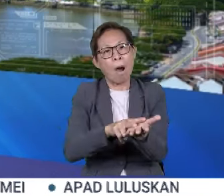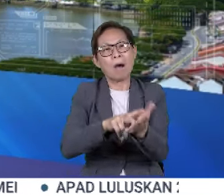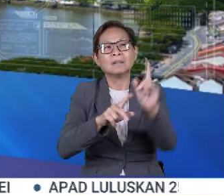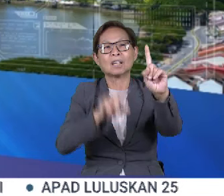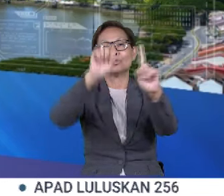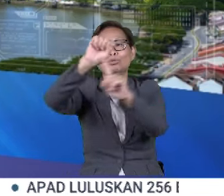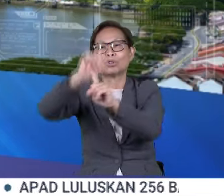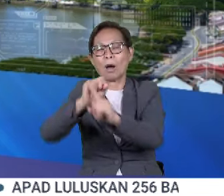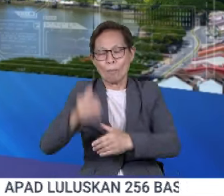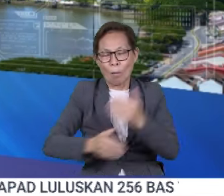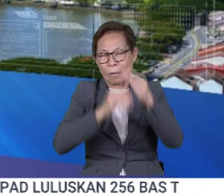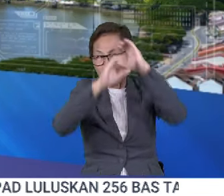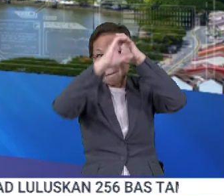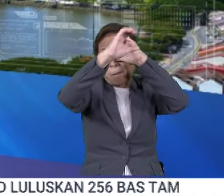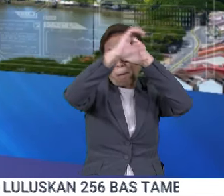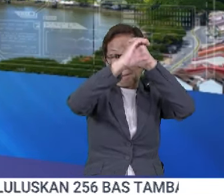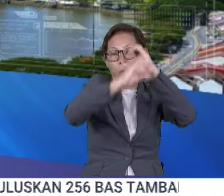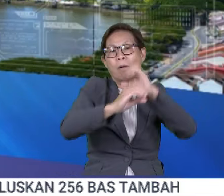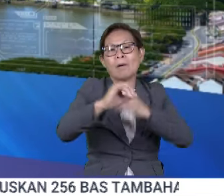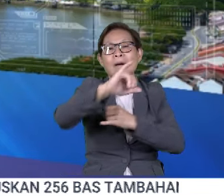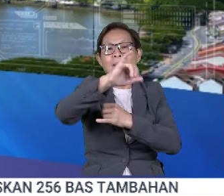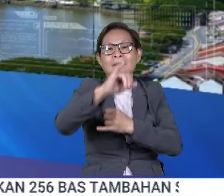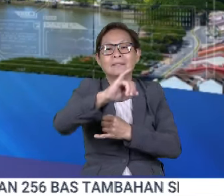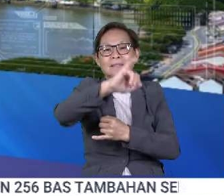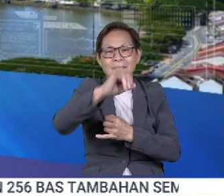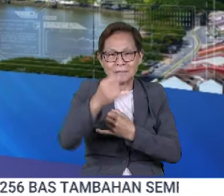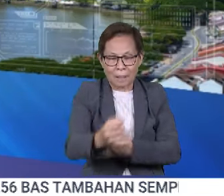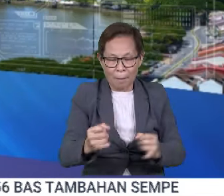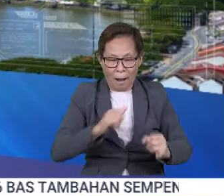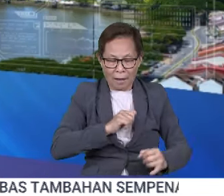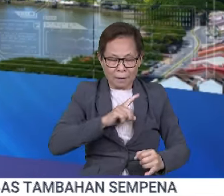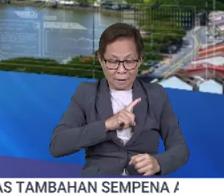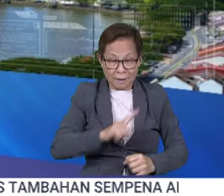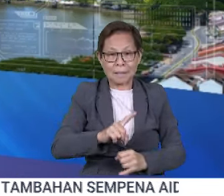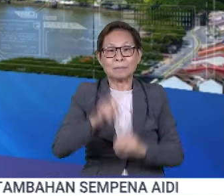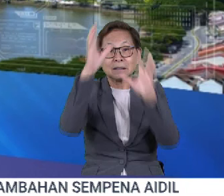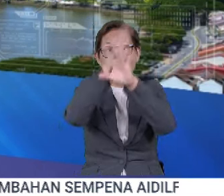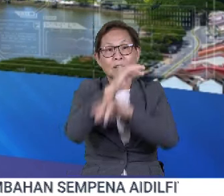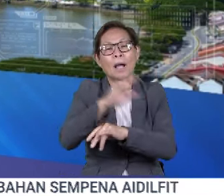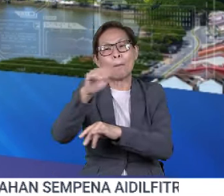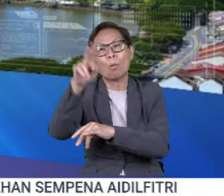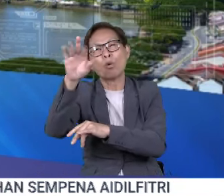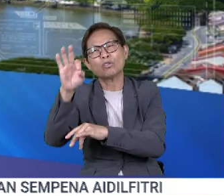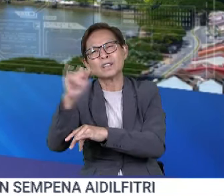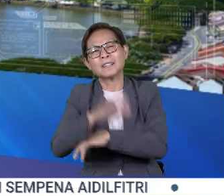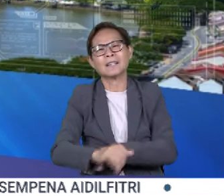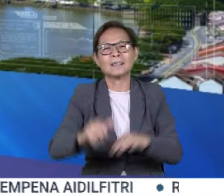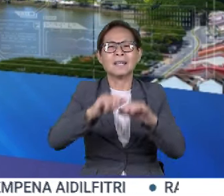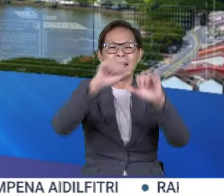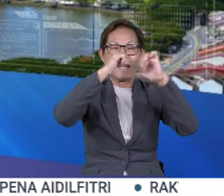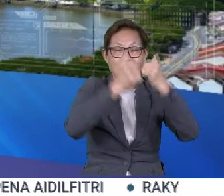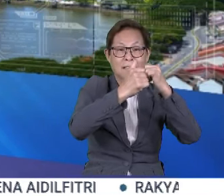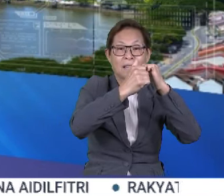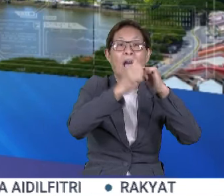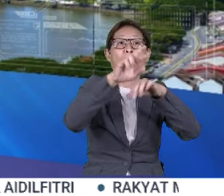Syawal. Proses mencerap dijalankan oleh Jabatan Agama Islam Sarawak dan Jabatan Mufti dan beberapa agensi astronomi negara.